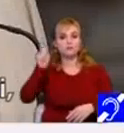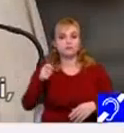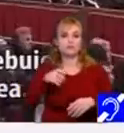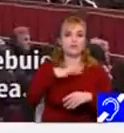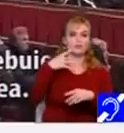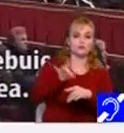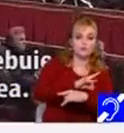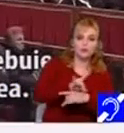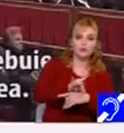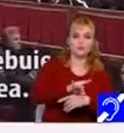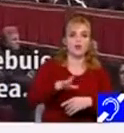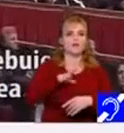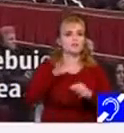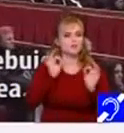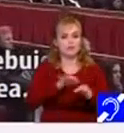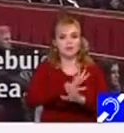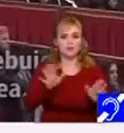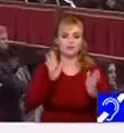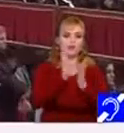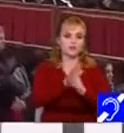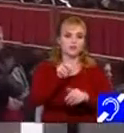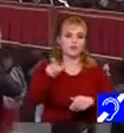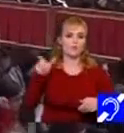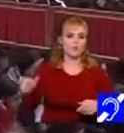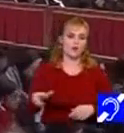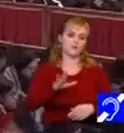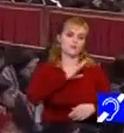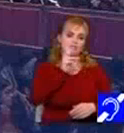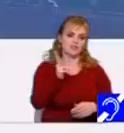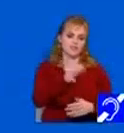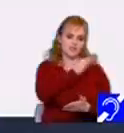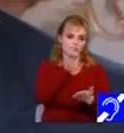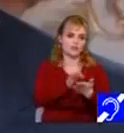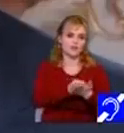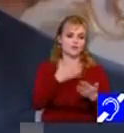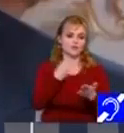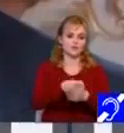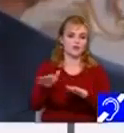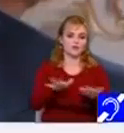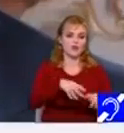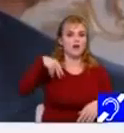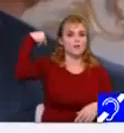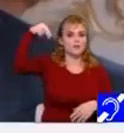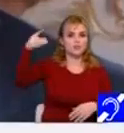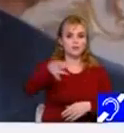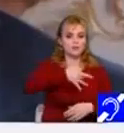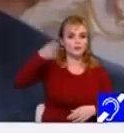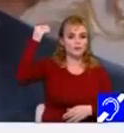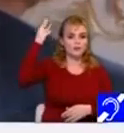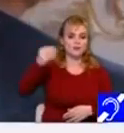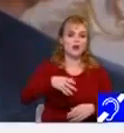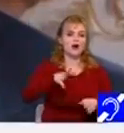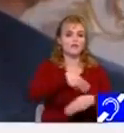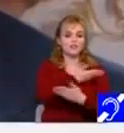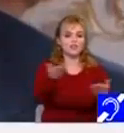și nedreptate și a îndemnat pe oameni să își asume responsabilitatea pentru acțiunile lor. Președintele Republicii Moldova și-a